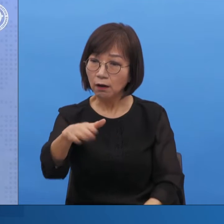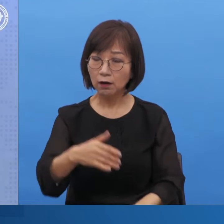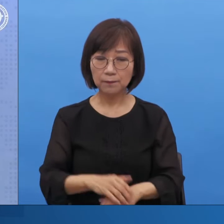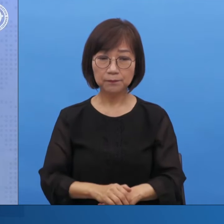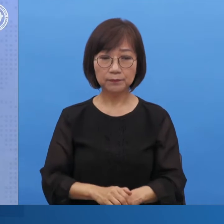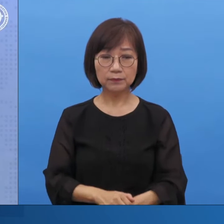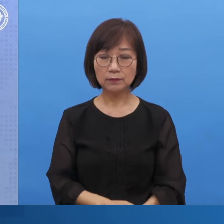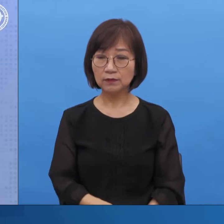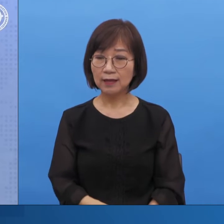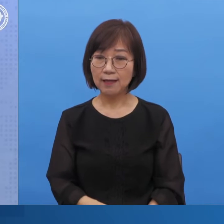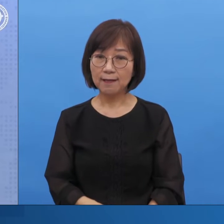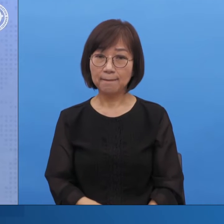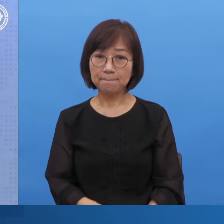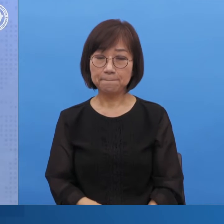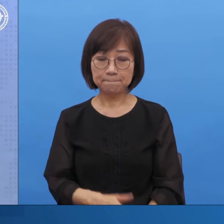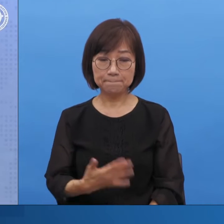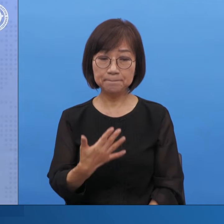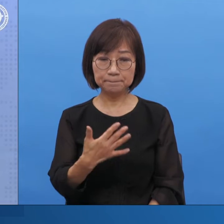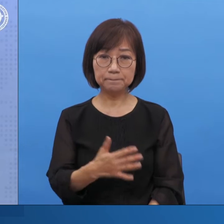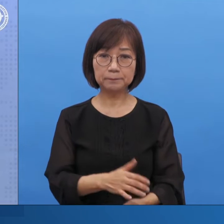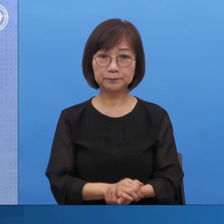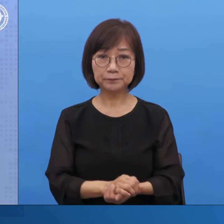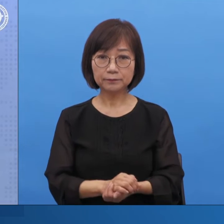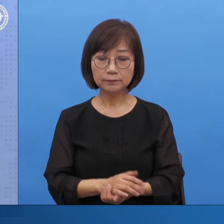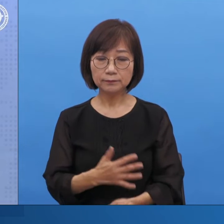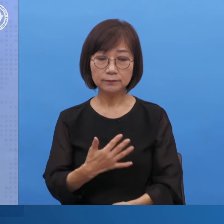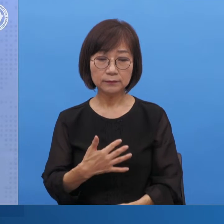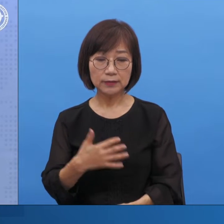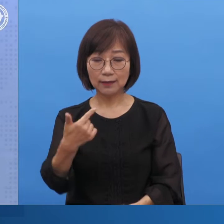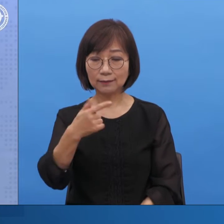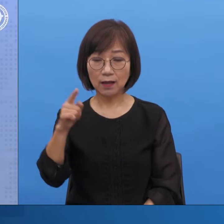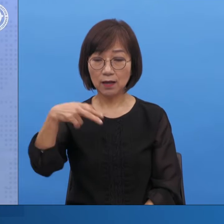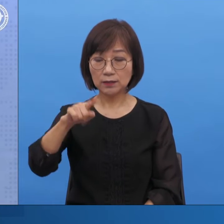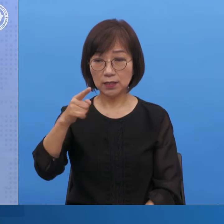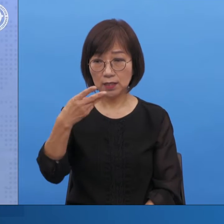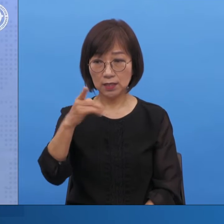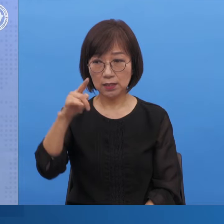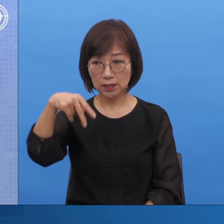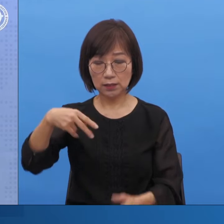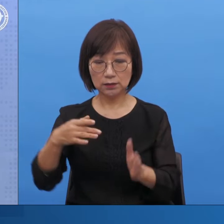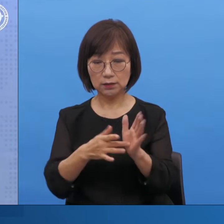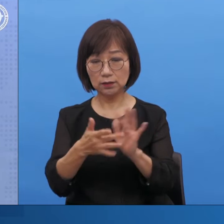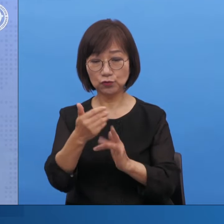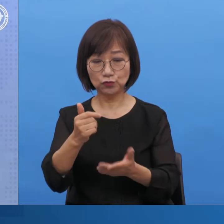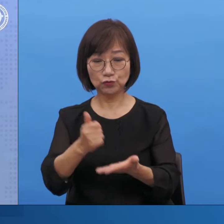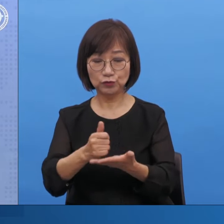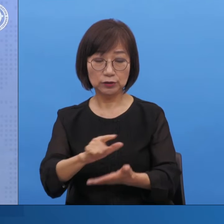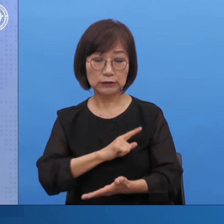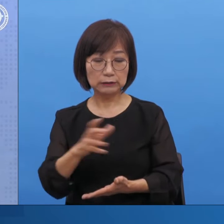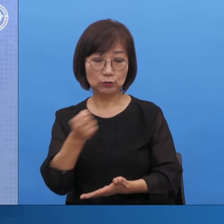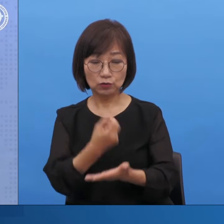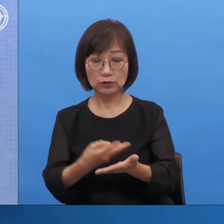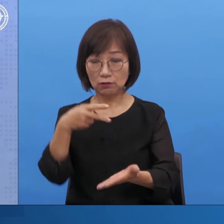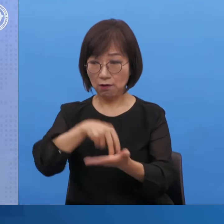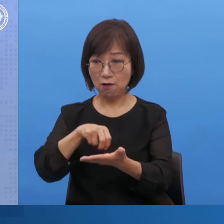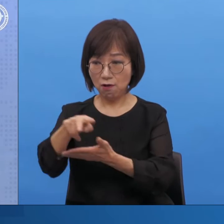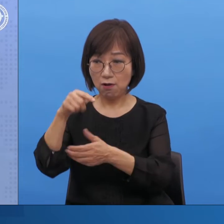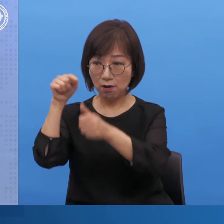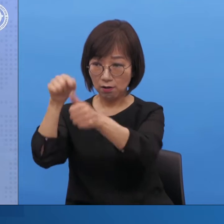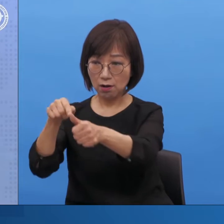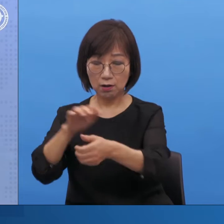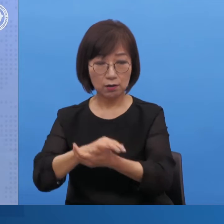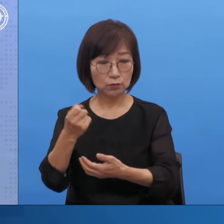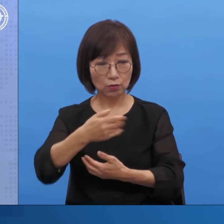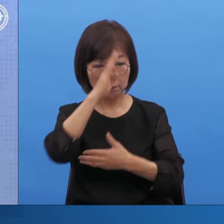병자 이렇게 세우는 게 쉽겠냐 예수님께 물었잖아요. 둘 다 어려워요. And to these people, they were asking Jesus, "Is it easier for you to stand up in the name of Jesus Christ